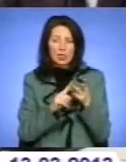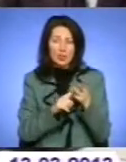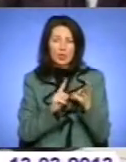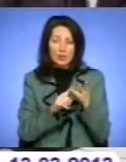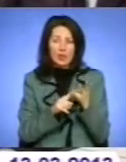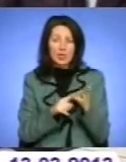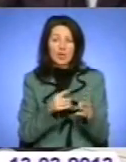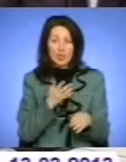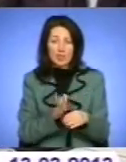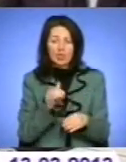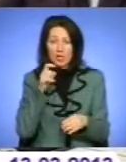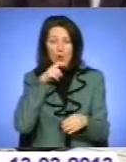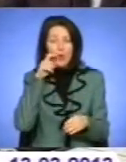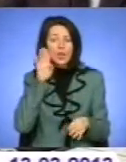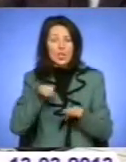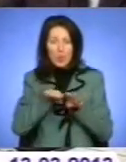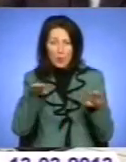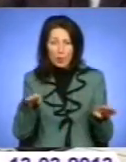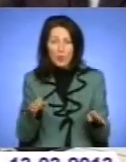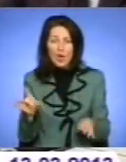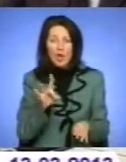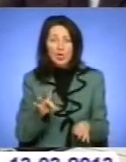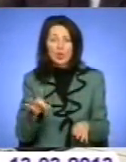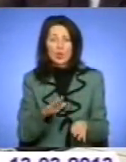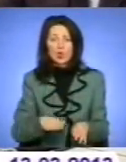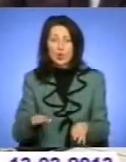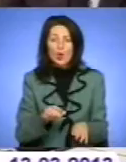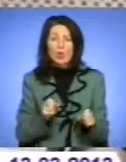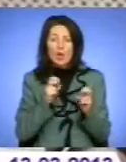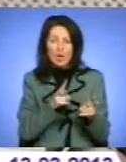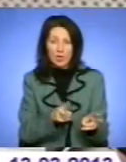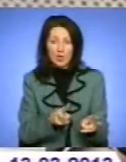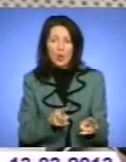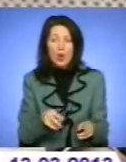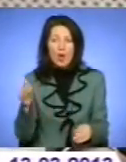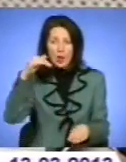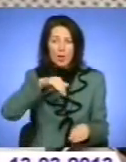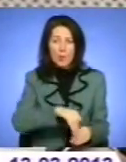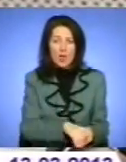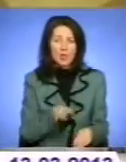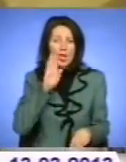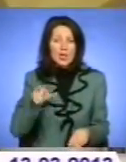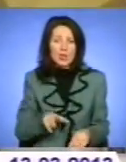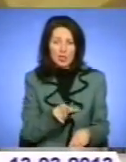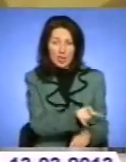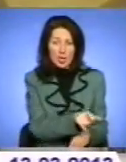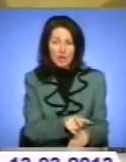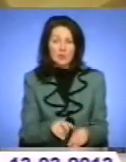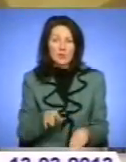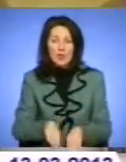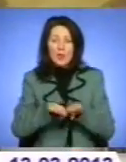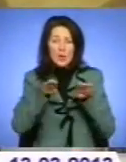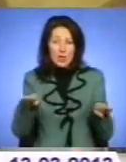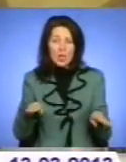територія Карпатського регіону. Гірські річки виходять із берегів і затоплюють цілі села. Цієї весни у ЗМІ повідомляли, що такий сценарій може бути